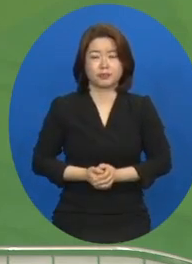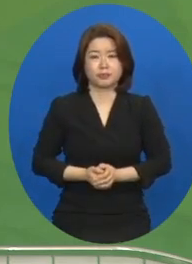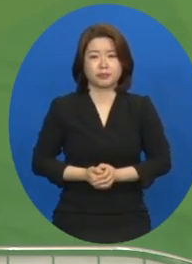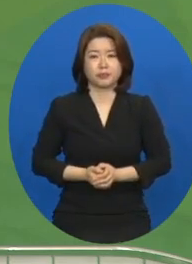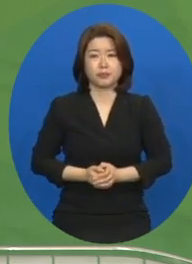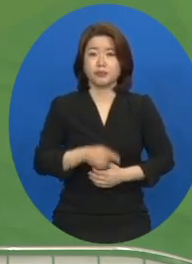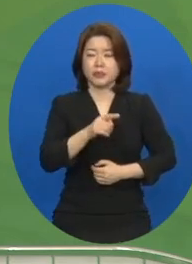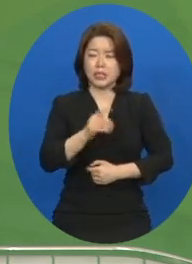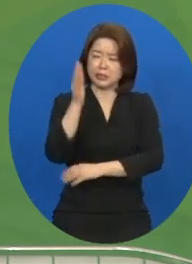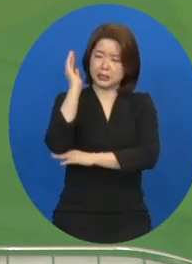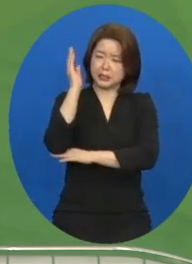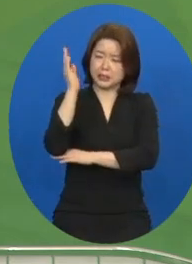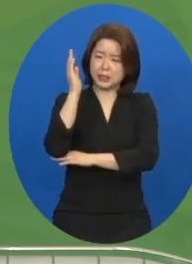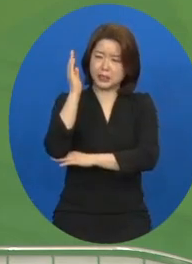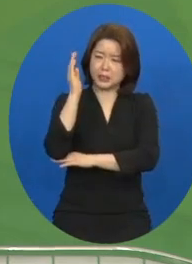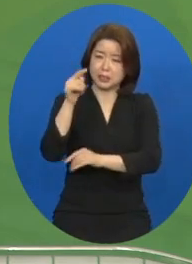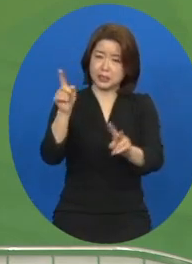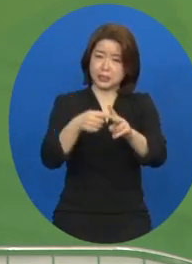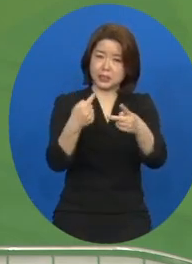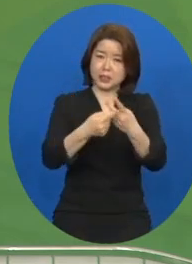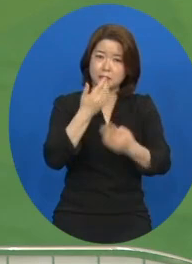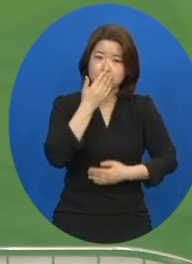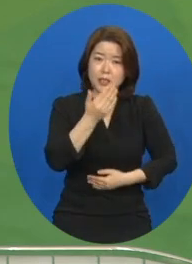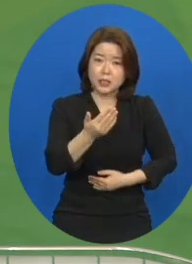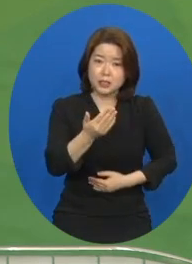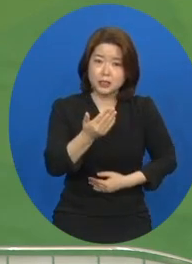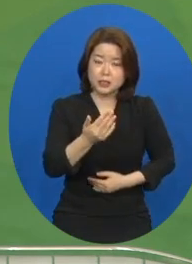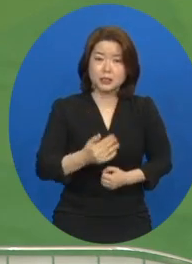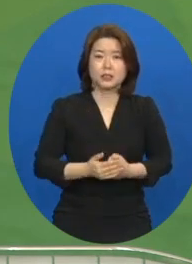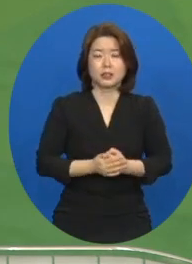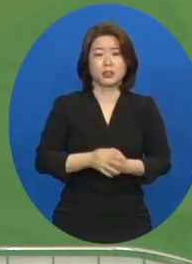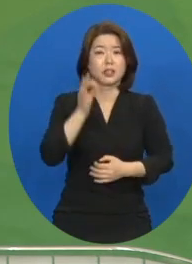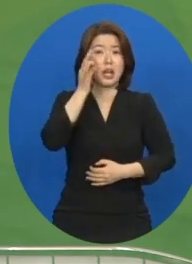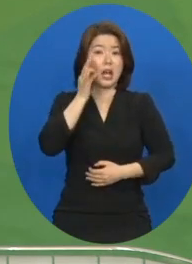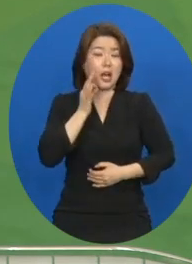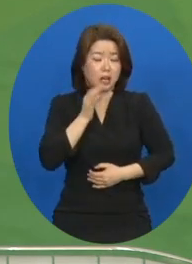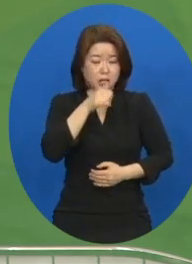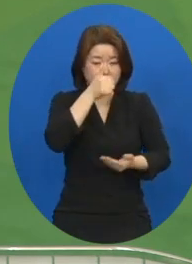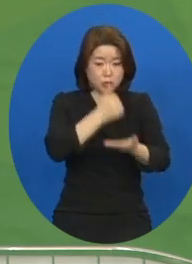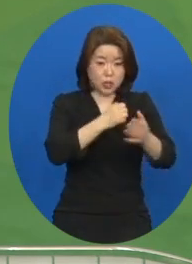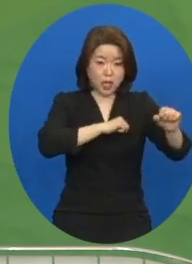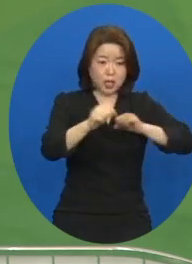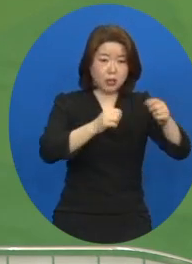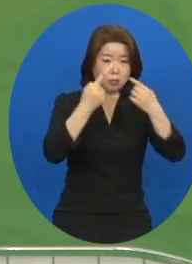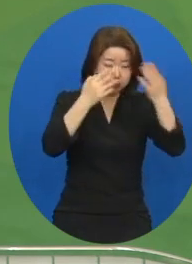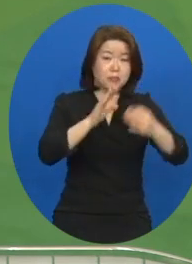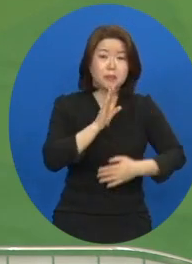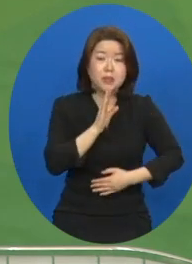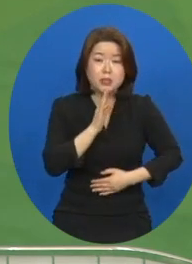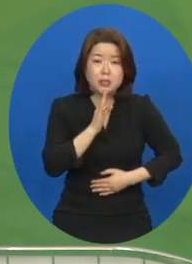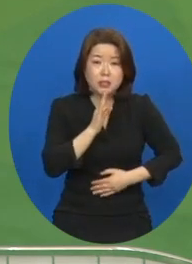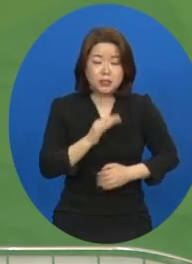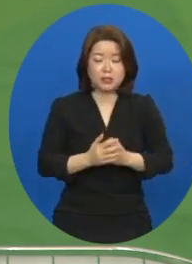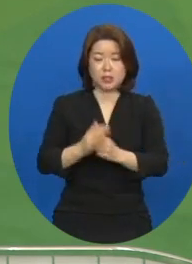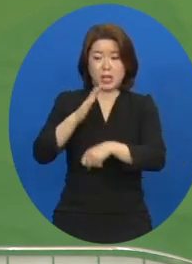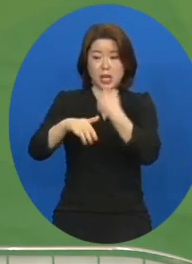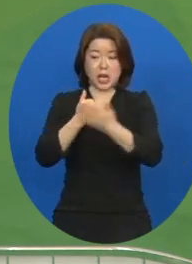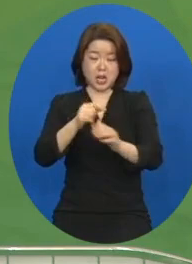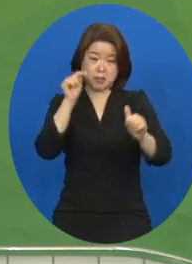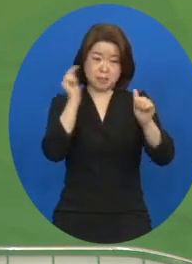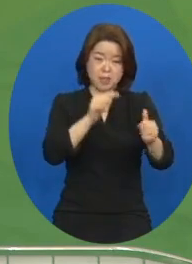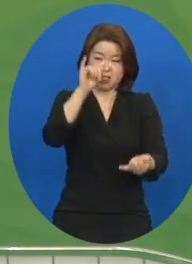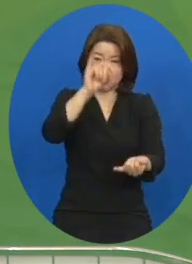이 스토리가 이해가 되십니까? 아간이 죄를 지은 건 분명한 것 같아요. 하나님의 명령을